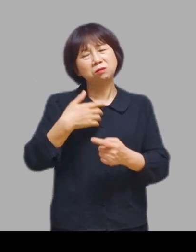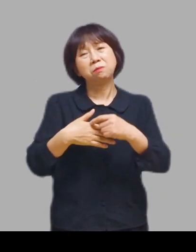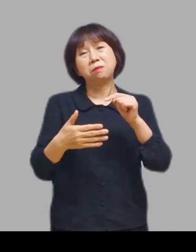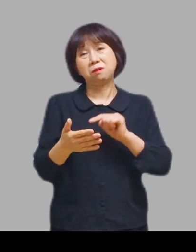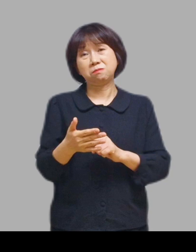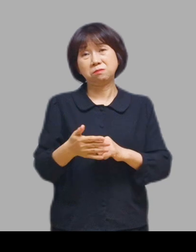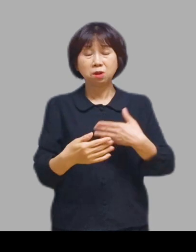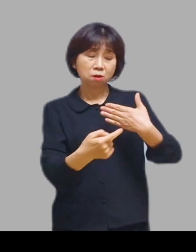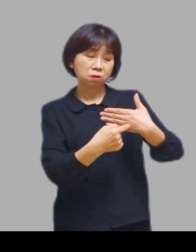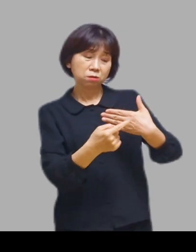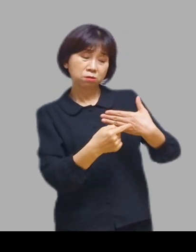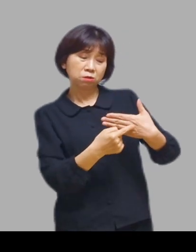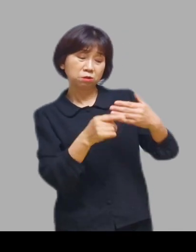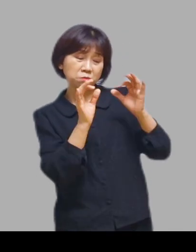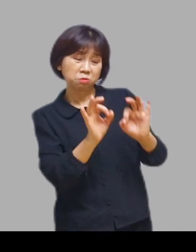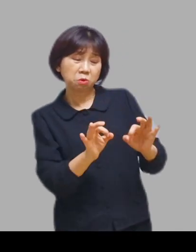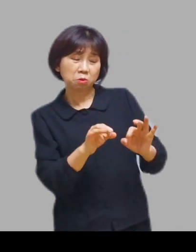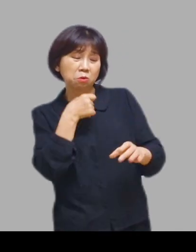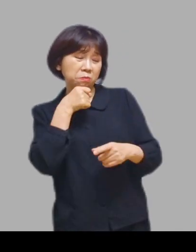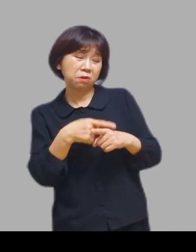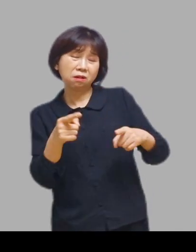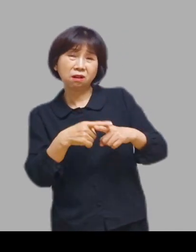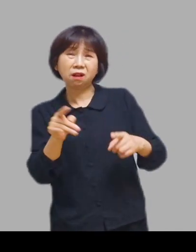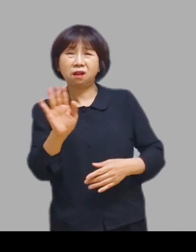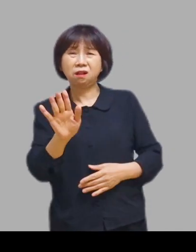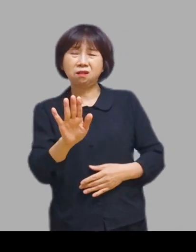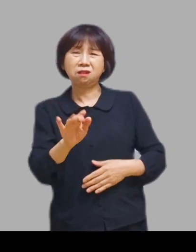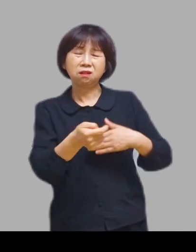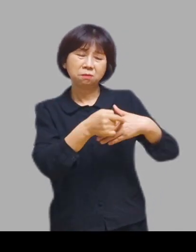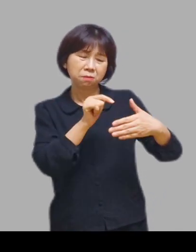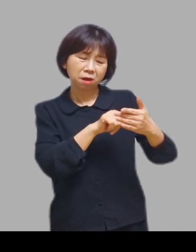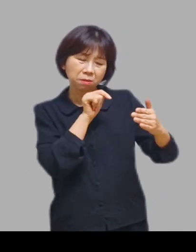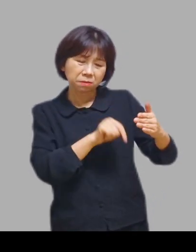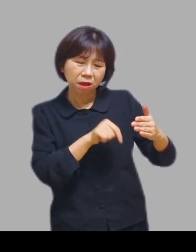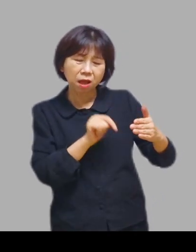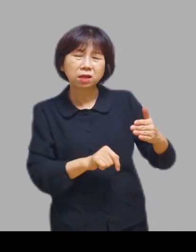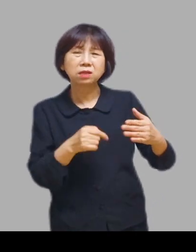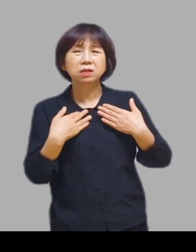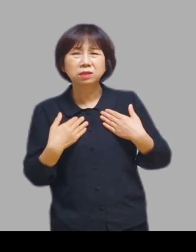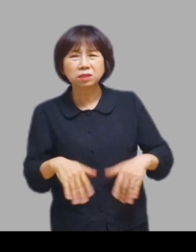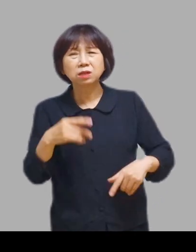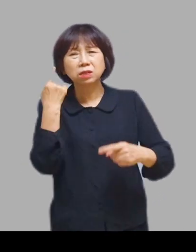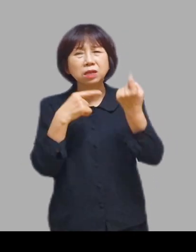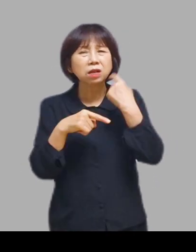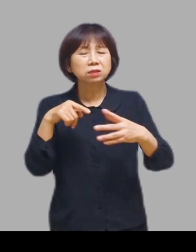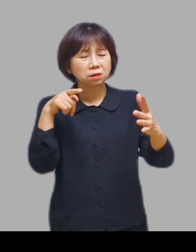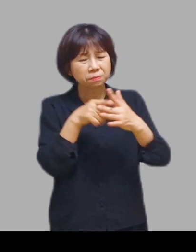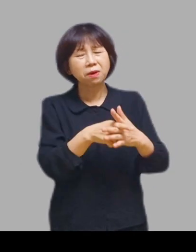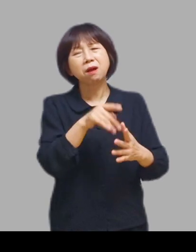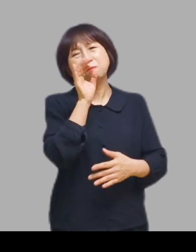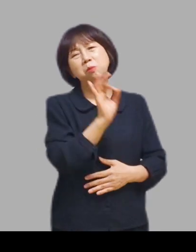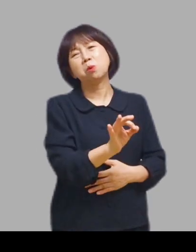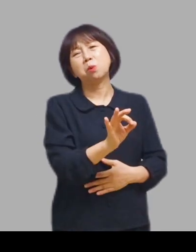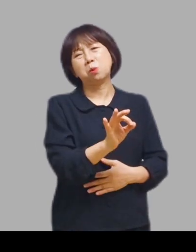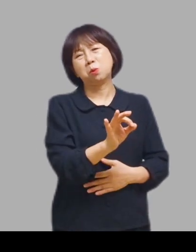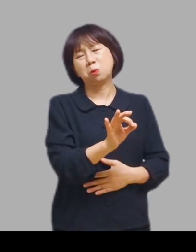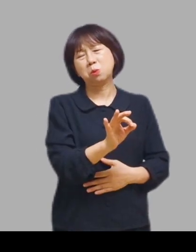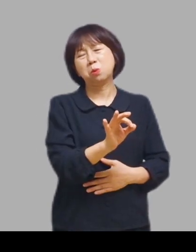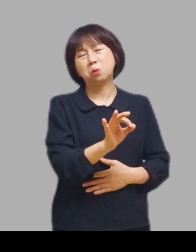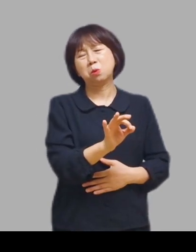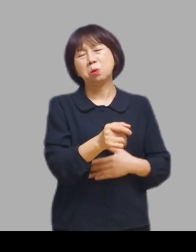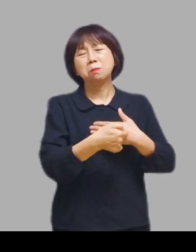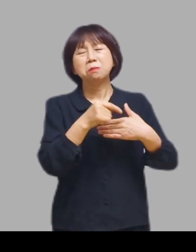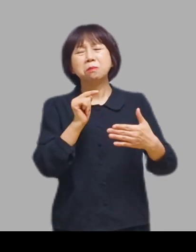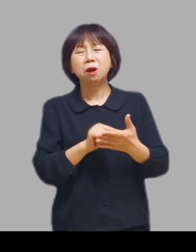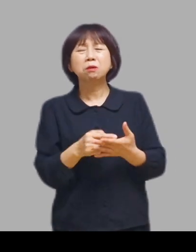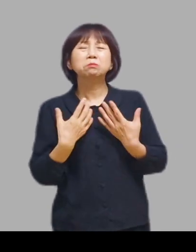사람들의 겉모습만 보지 않으세요. 그 속에 지친 영혼을 보시는 거죠. 그 안에 있는 상처를 보시고 그 마음이 다 무너져 있구나,